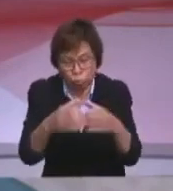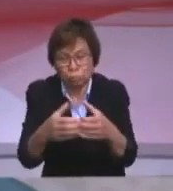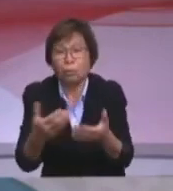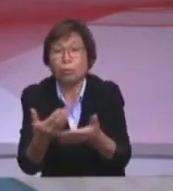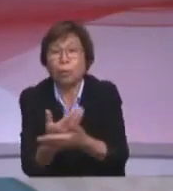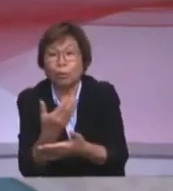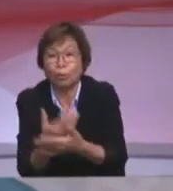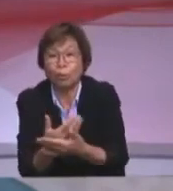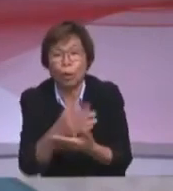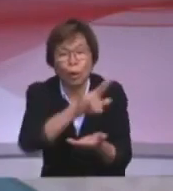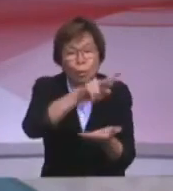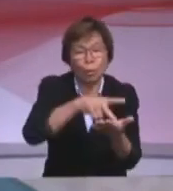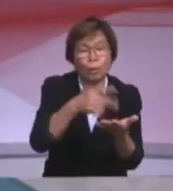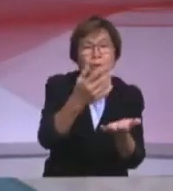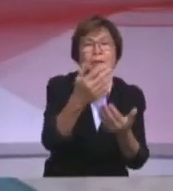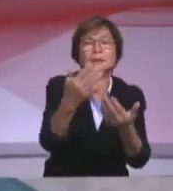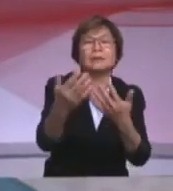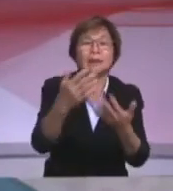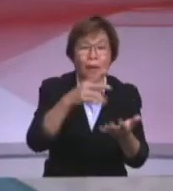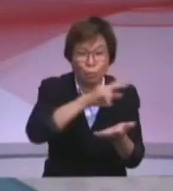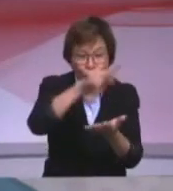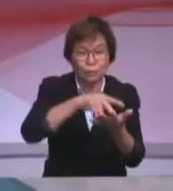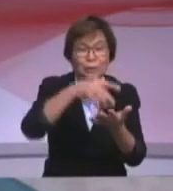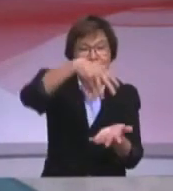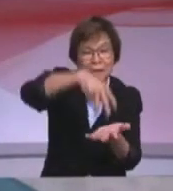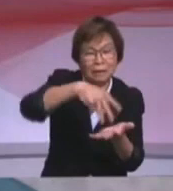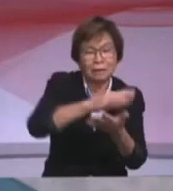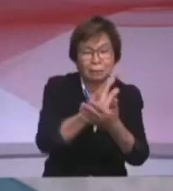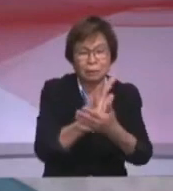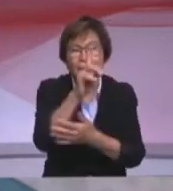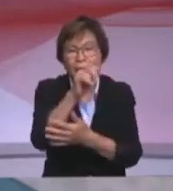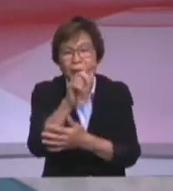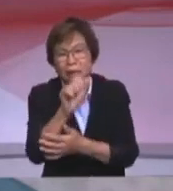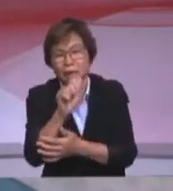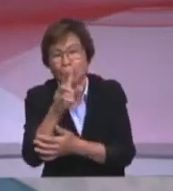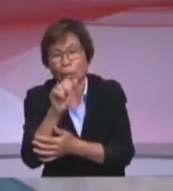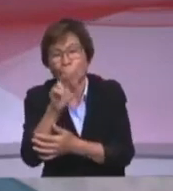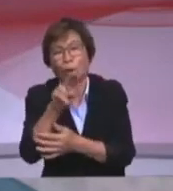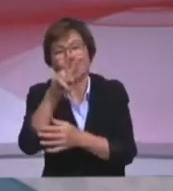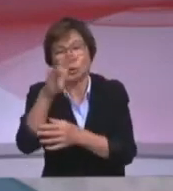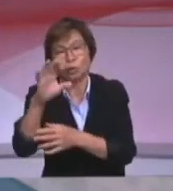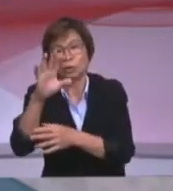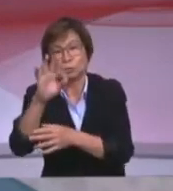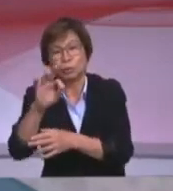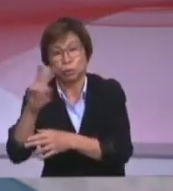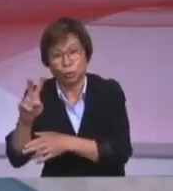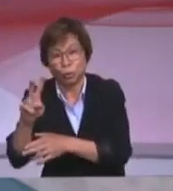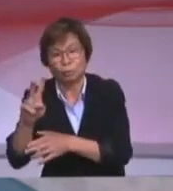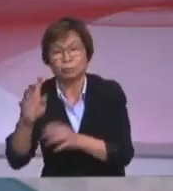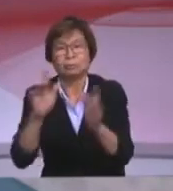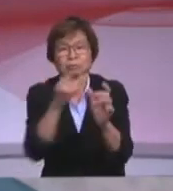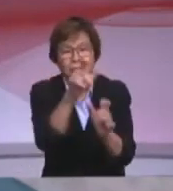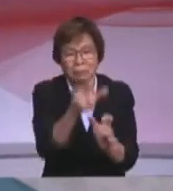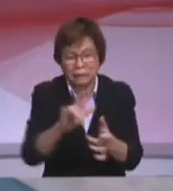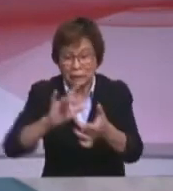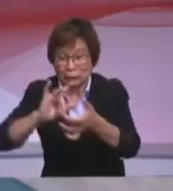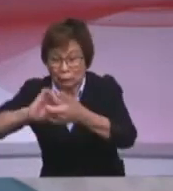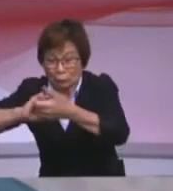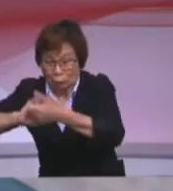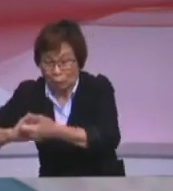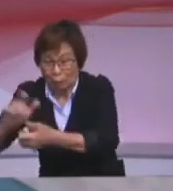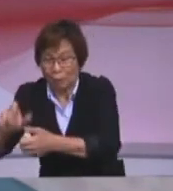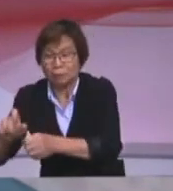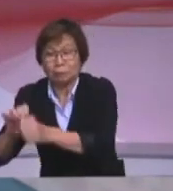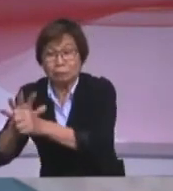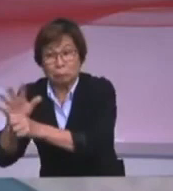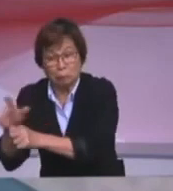iaitu kluster pusat tahanan sementara Tawau. 292 kes daripada saringan kontak rapat kes positif